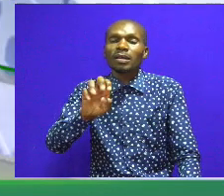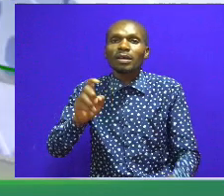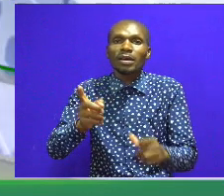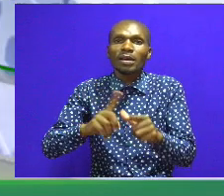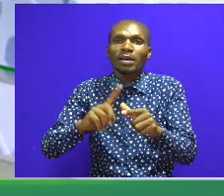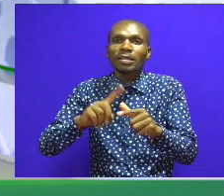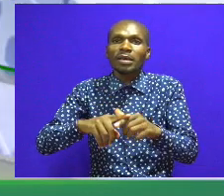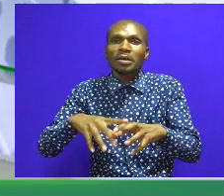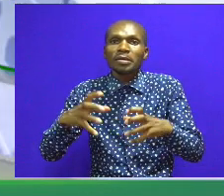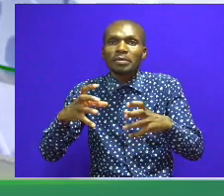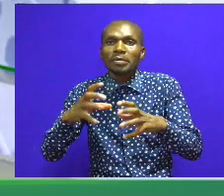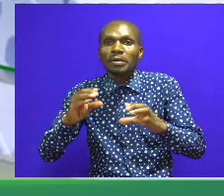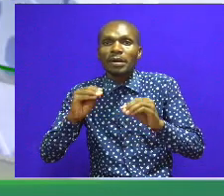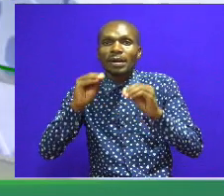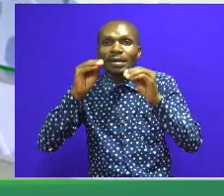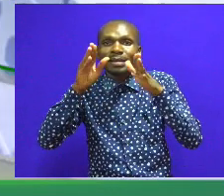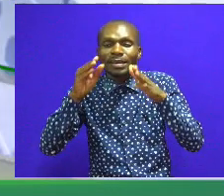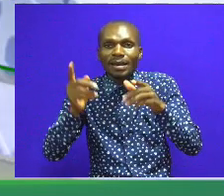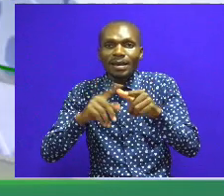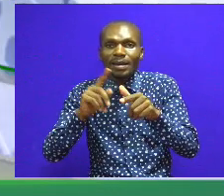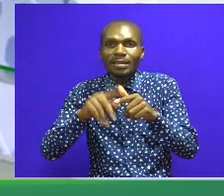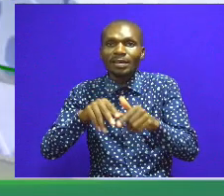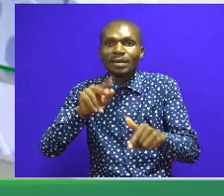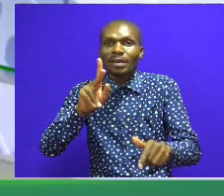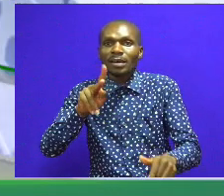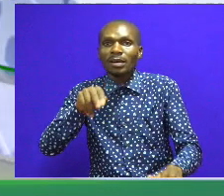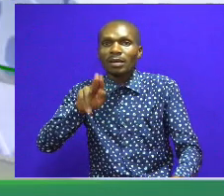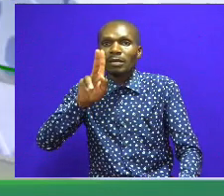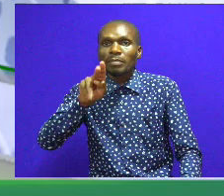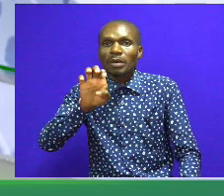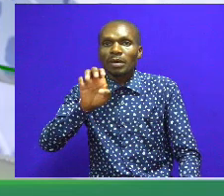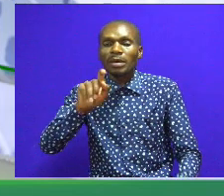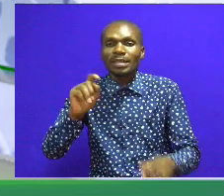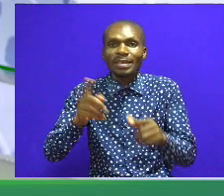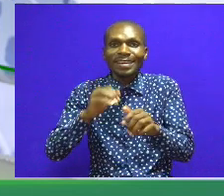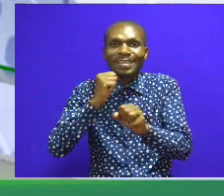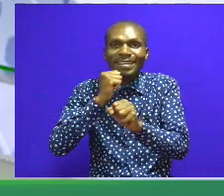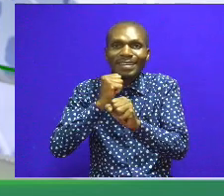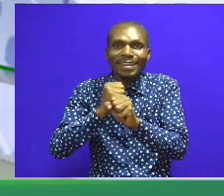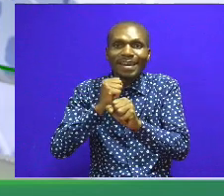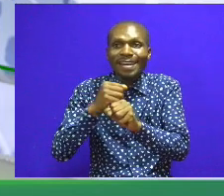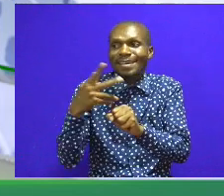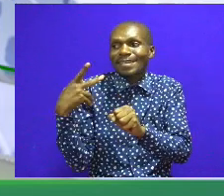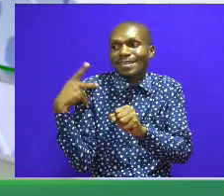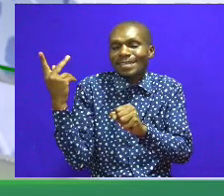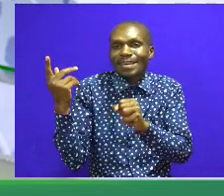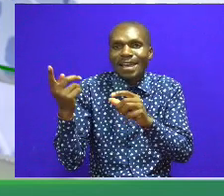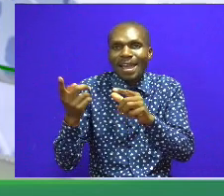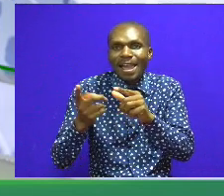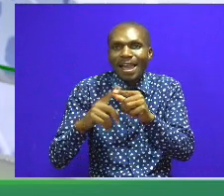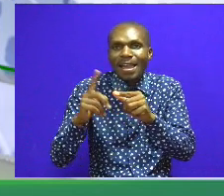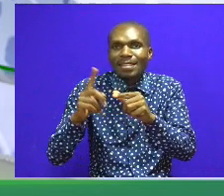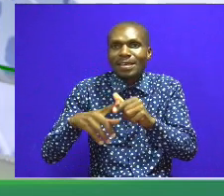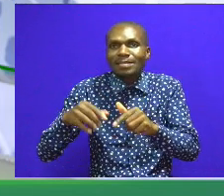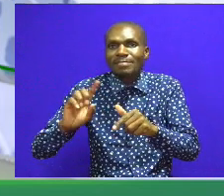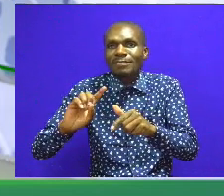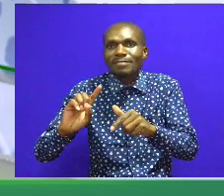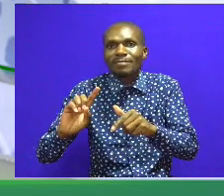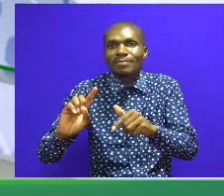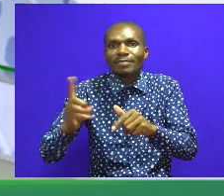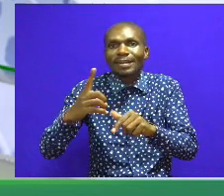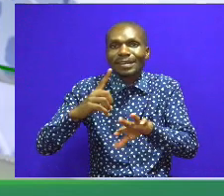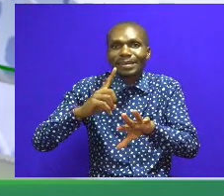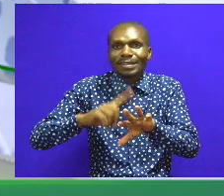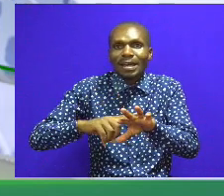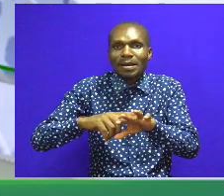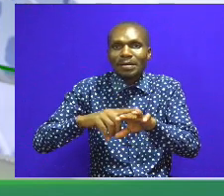kiabalimu ase rosagi arwa kisigia kupete chiko kare kana kero mwaka cha chagetebe nelit kuligoro ase entunda yende